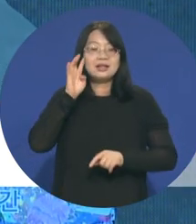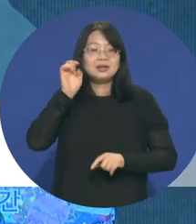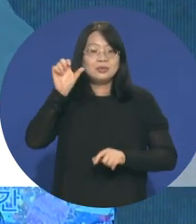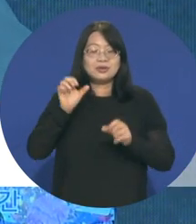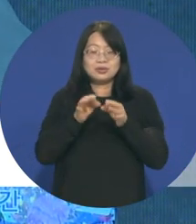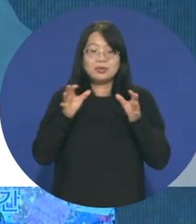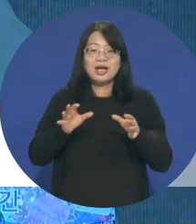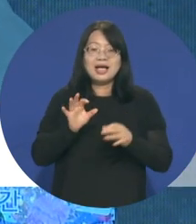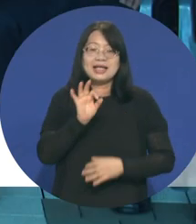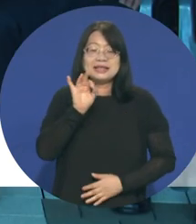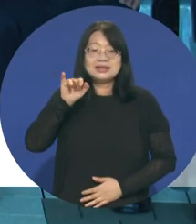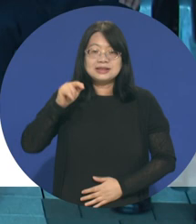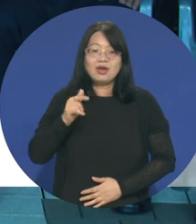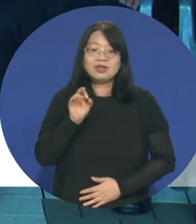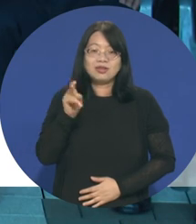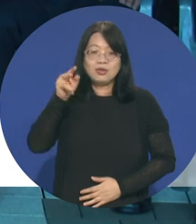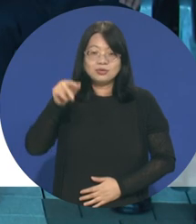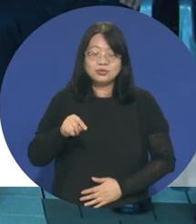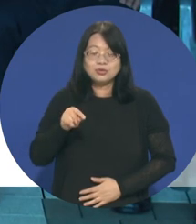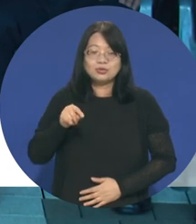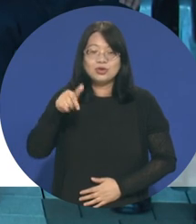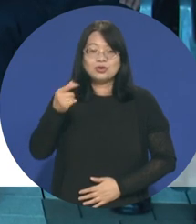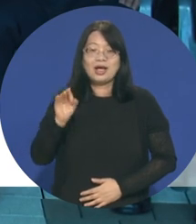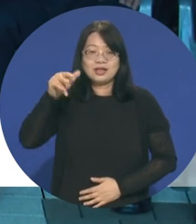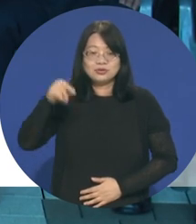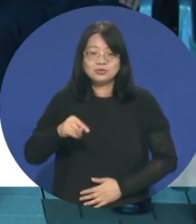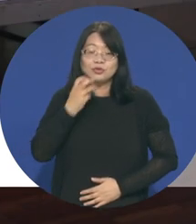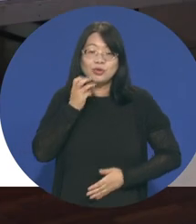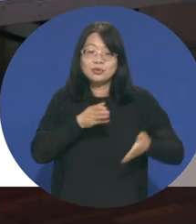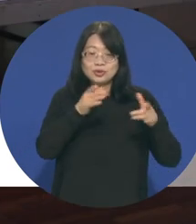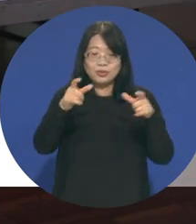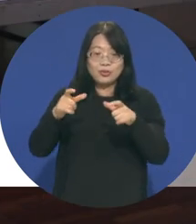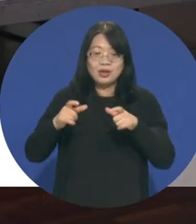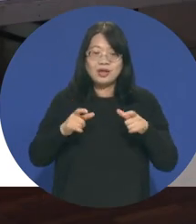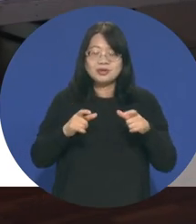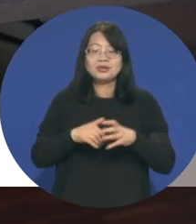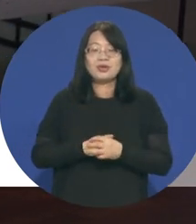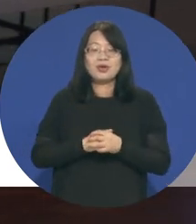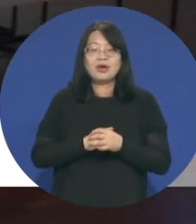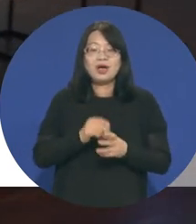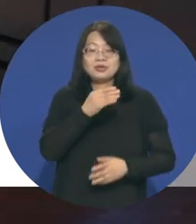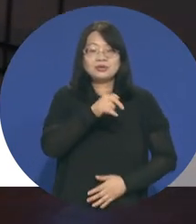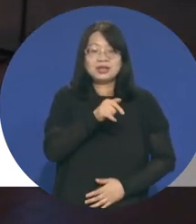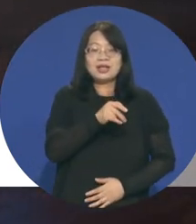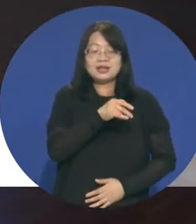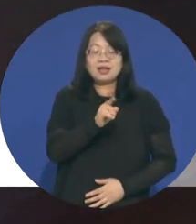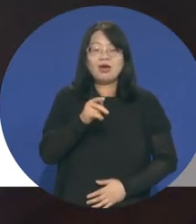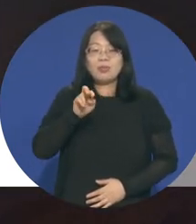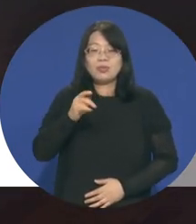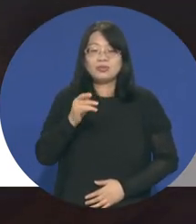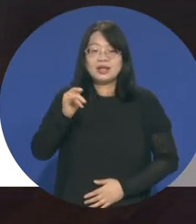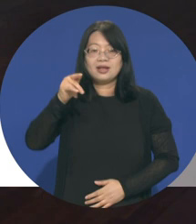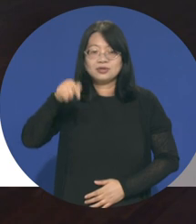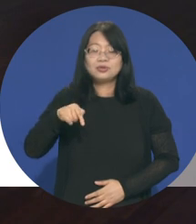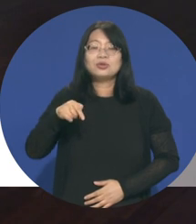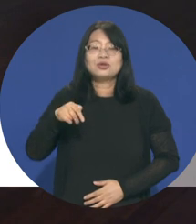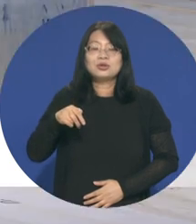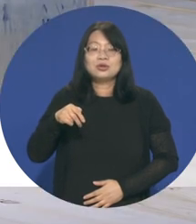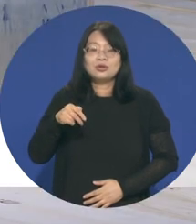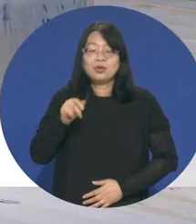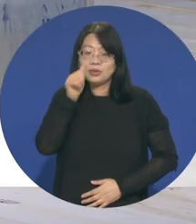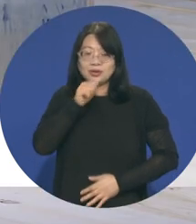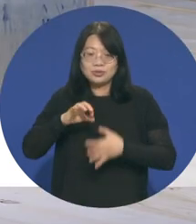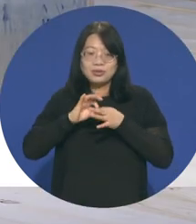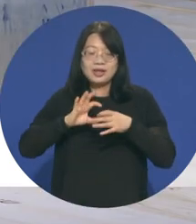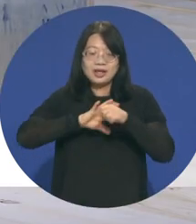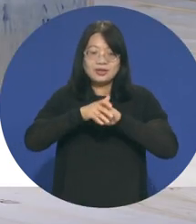45일간 이천, 여주, 광주를 비롯 경기도 일원에서 투게더 몽테뉴의 고양이를 주제로 전 세계 각국의 도자예술 작품을